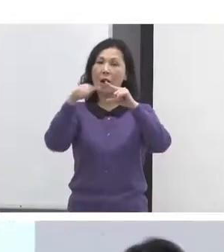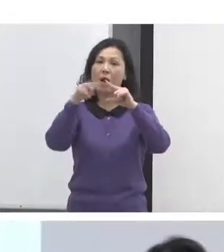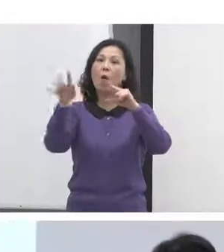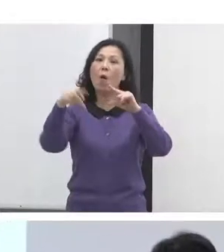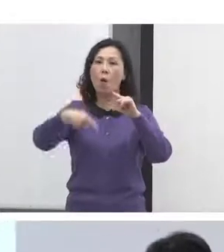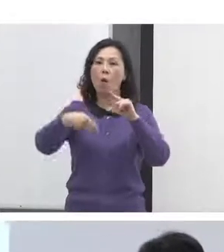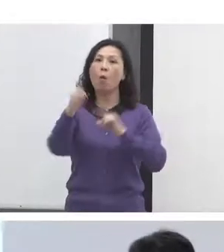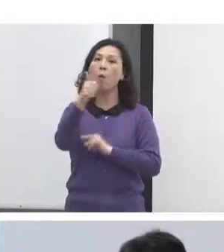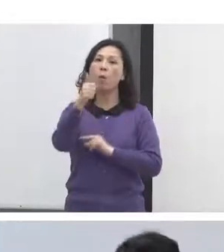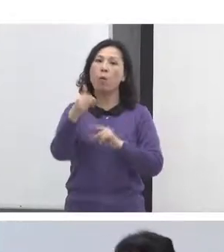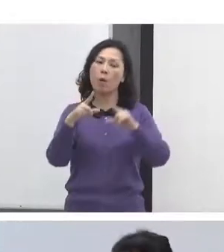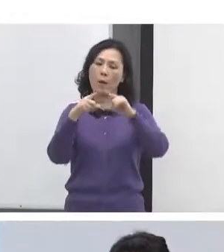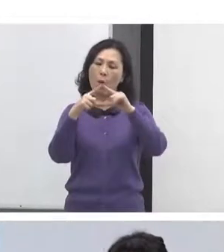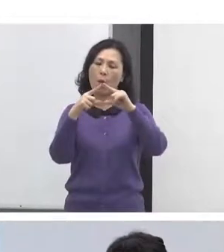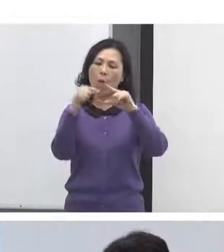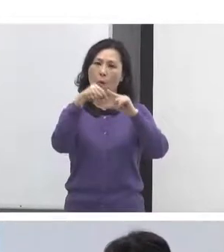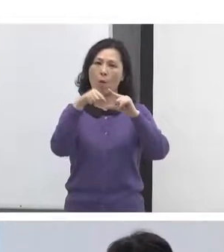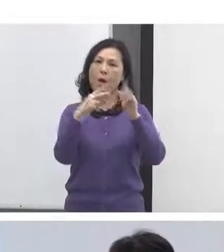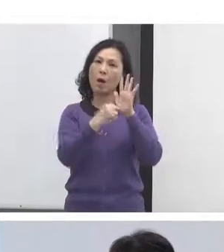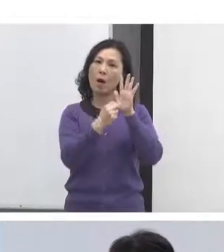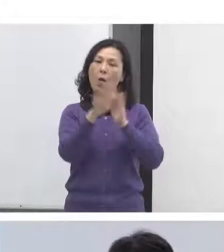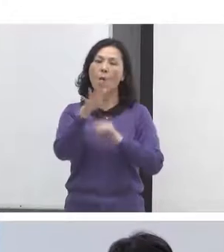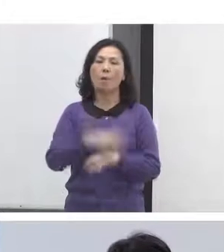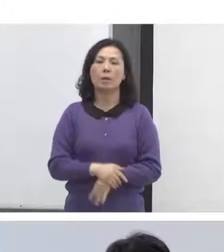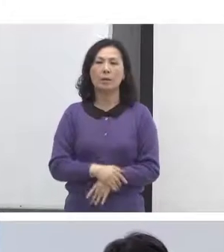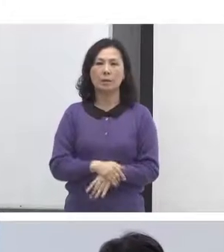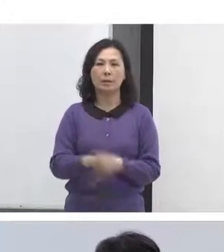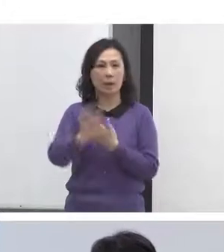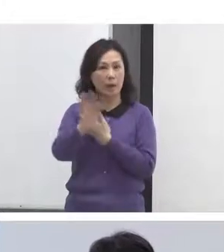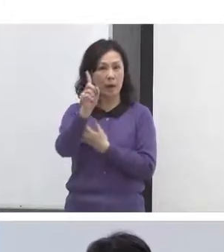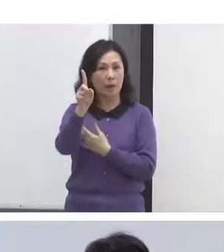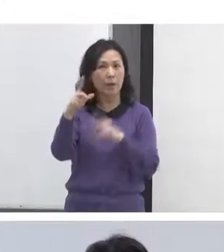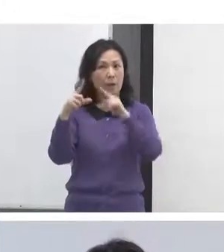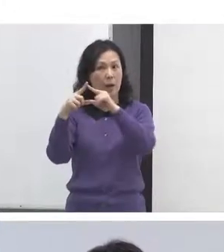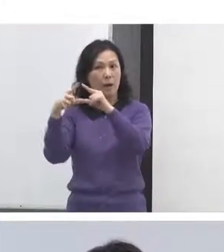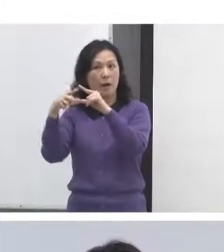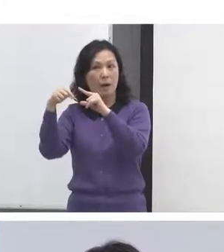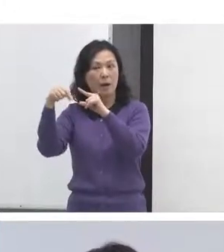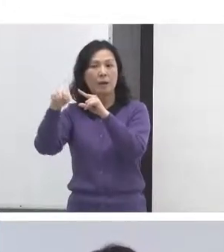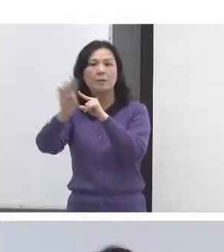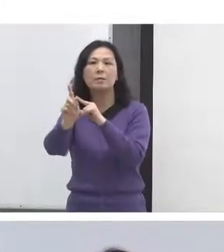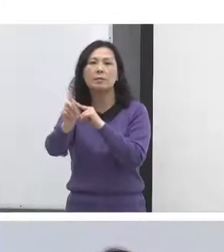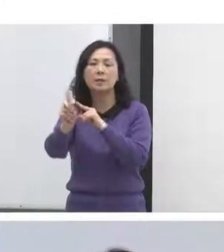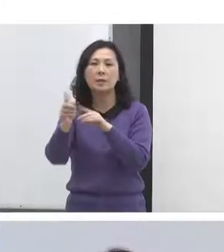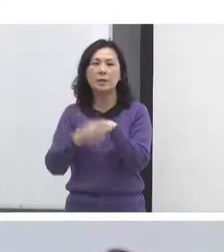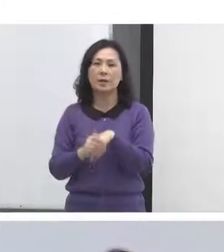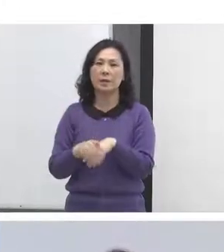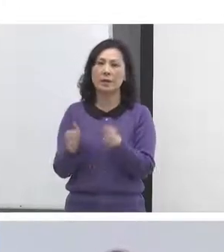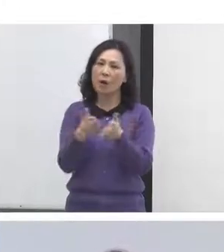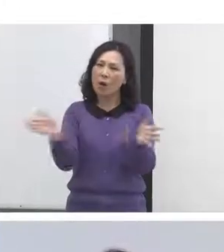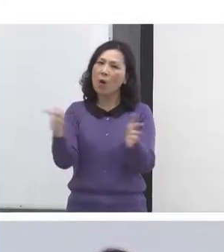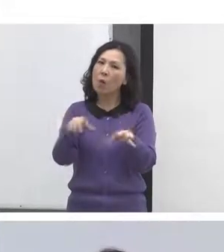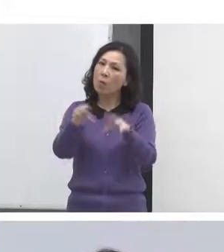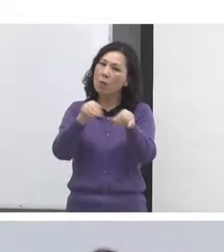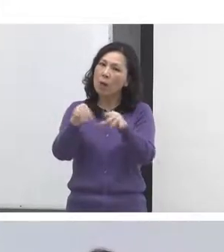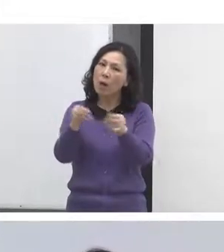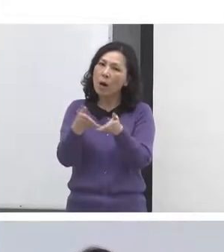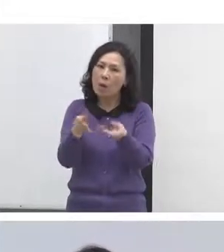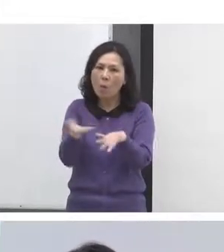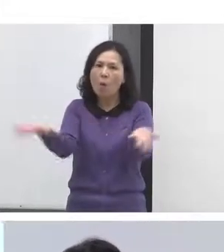个三角形，那这边有另外的三角形，因为这是就是会把这些 open source 人就会说这